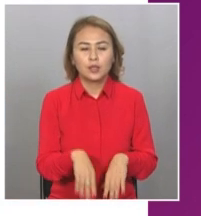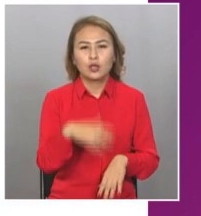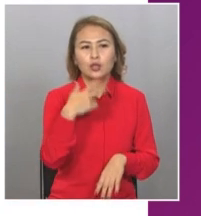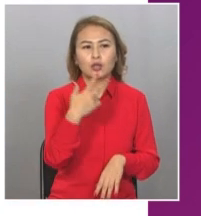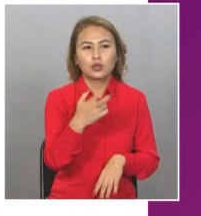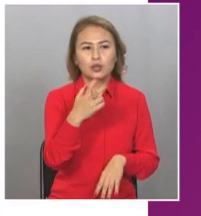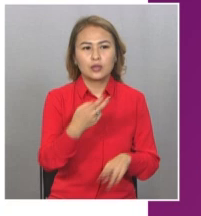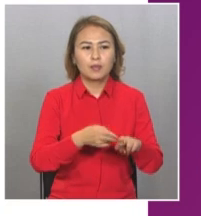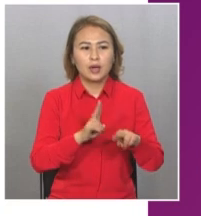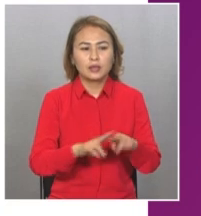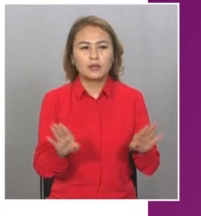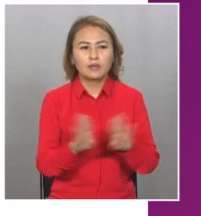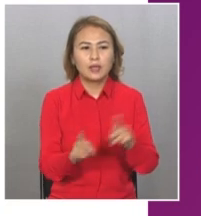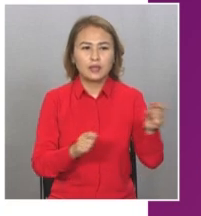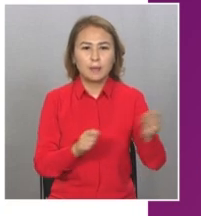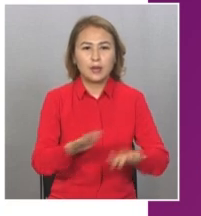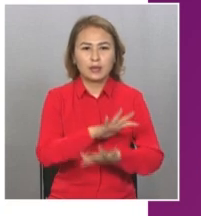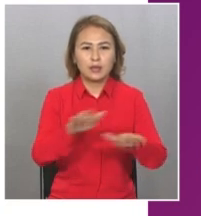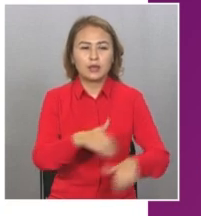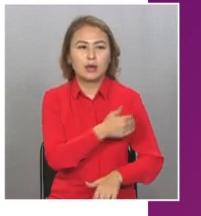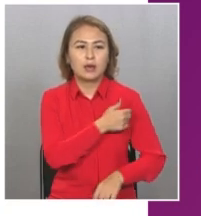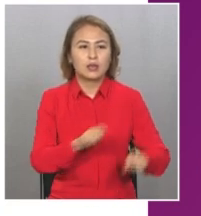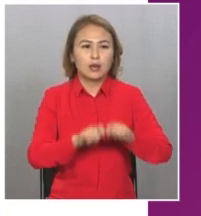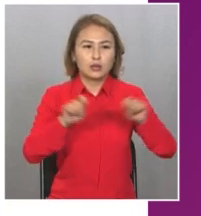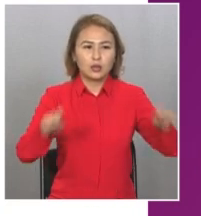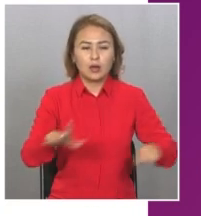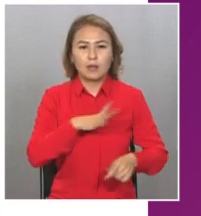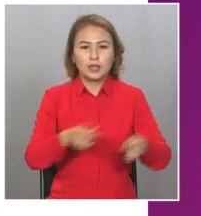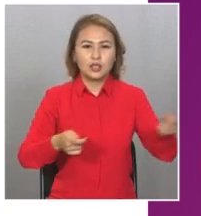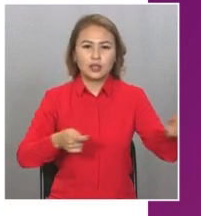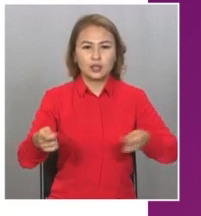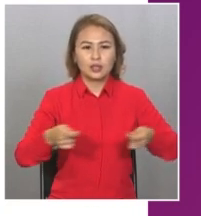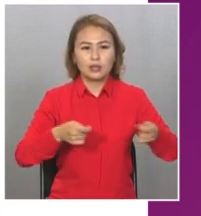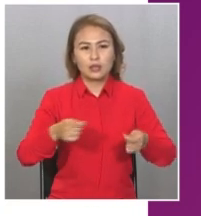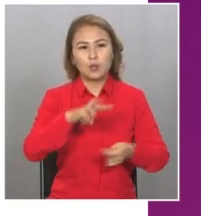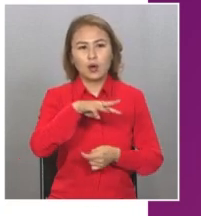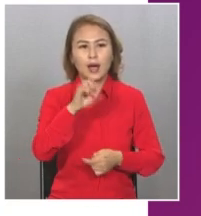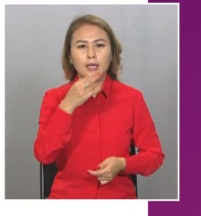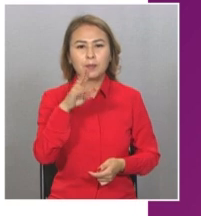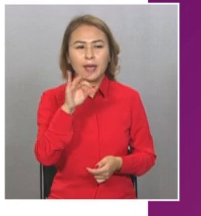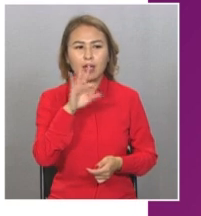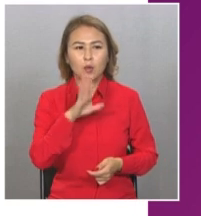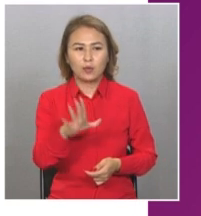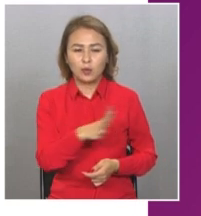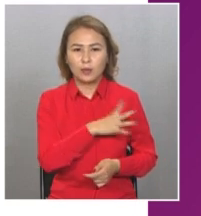300 партиясының негізін қалаушы оның жетекшісі Мұқан Айтпенов